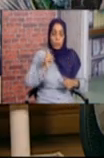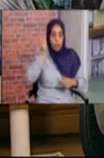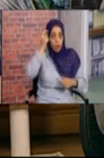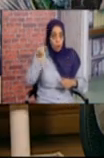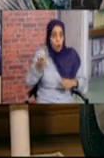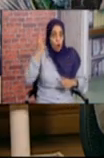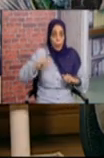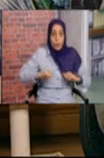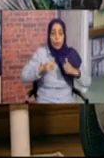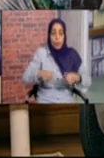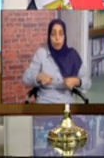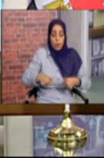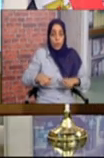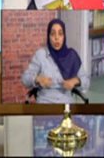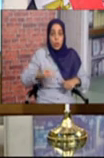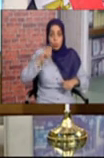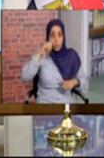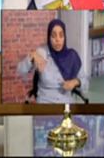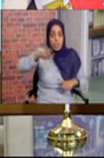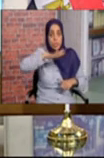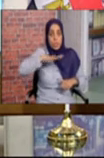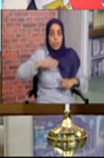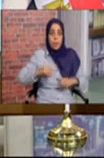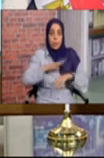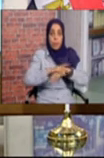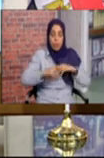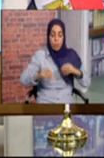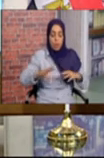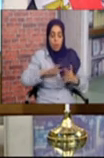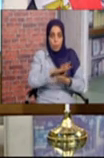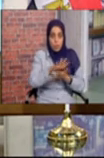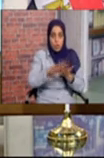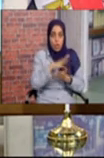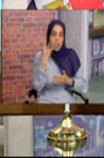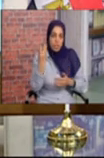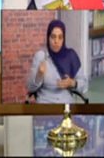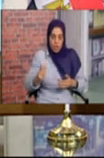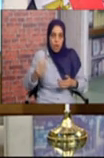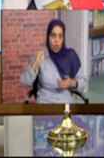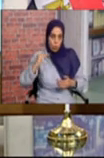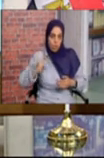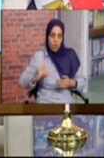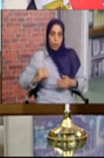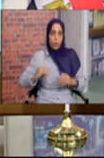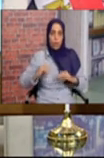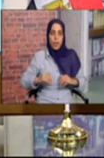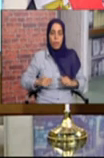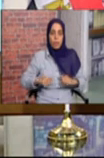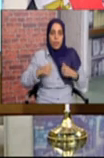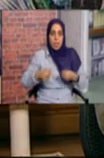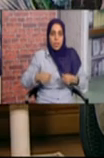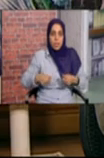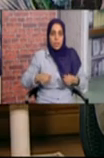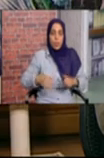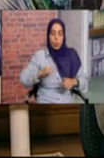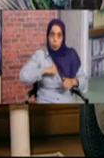بالمعلومات والناس اللي هي كانت حضرتك بتعمل زعزعة ابتدت تقل ويحجمها برضو لأن دي